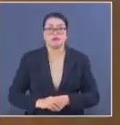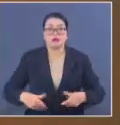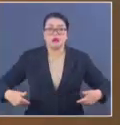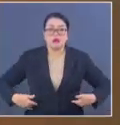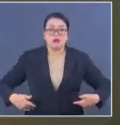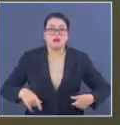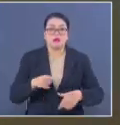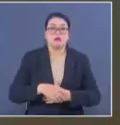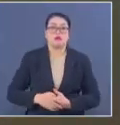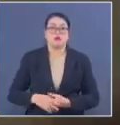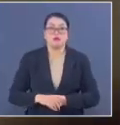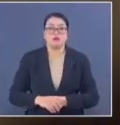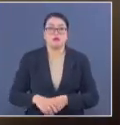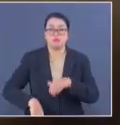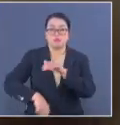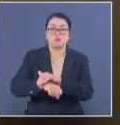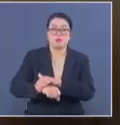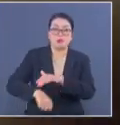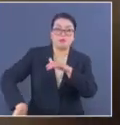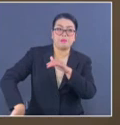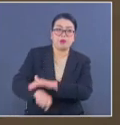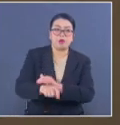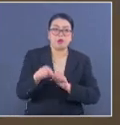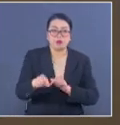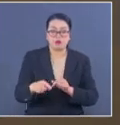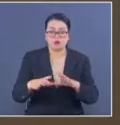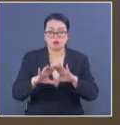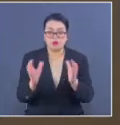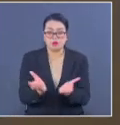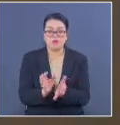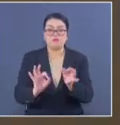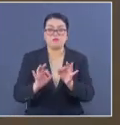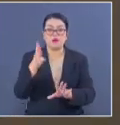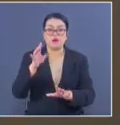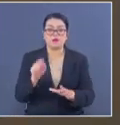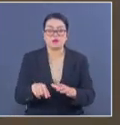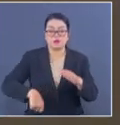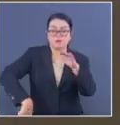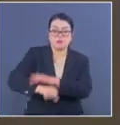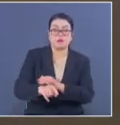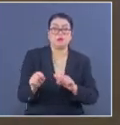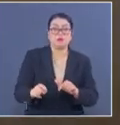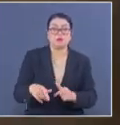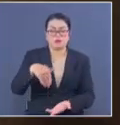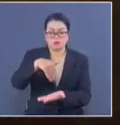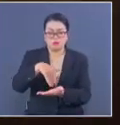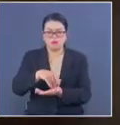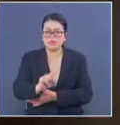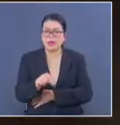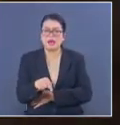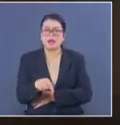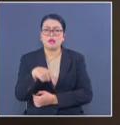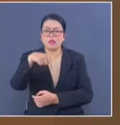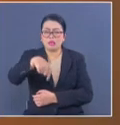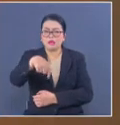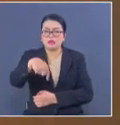คุณผู้ชมครับเตะบอลไม่ว่าแต่ลูกไฟก็เรื่องของเขา แต่สถานที่ดูคุ้นๆนะพี่บ๊อบ แต่ส